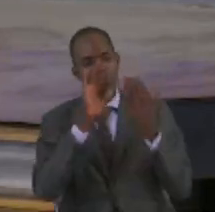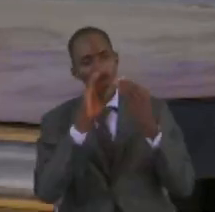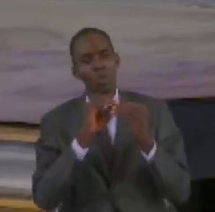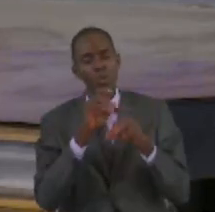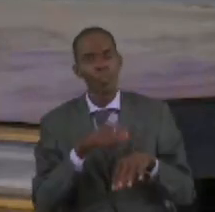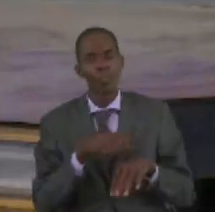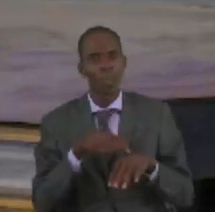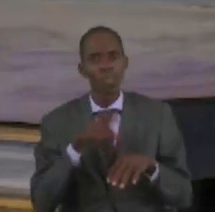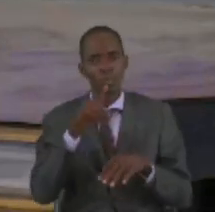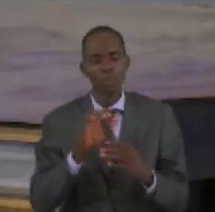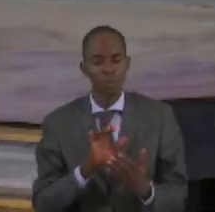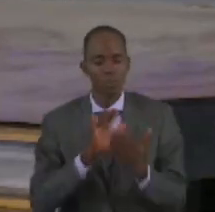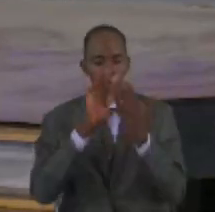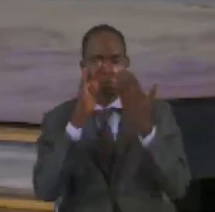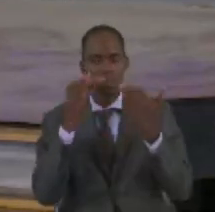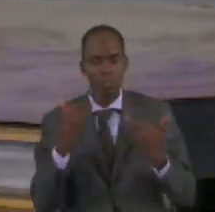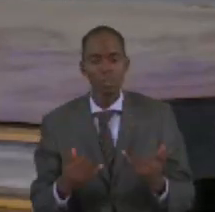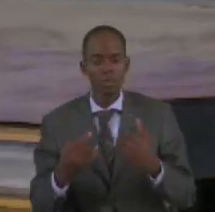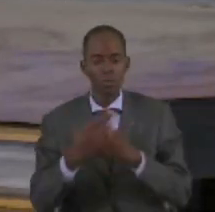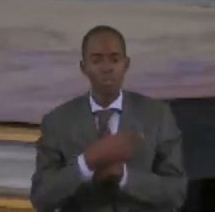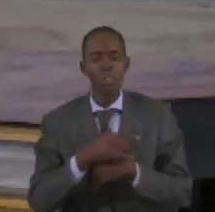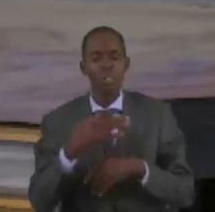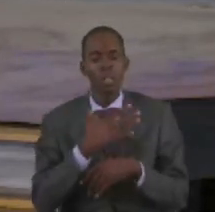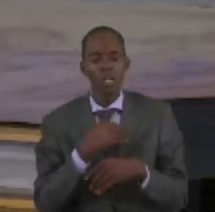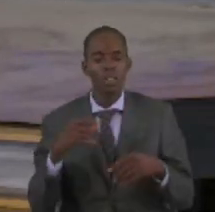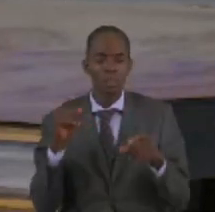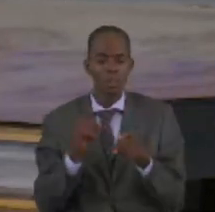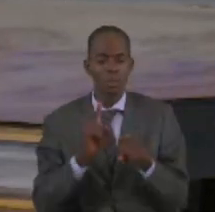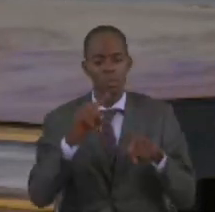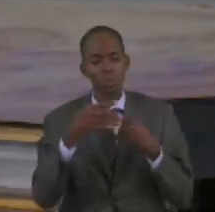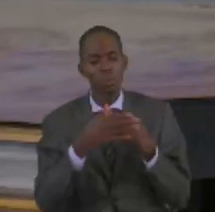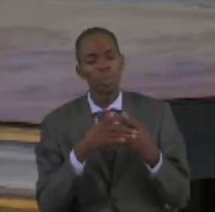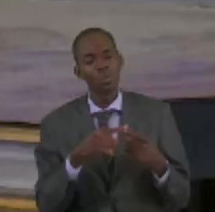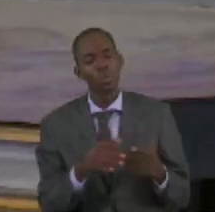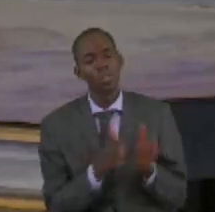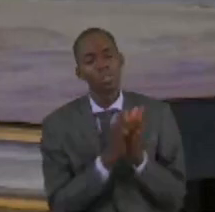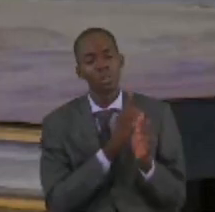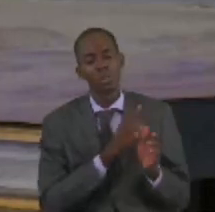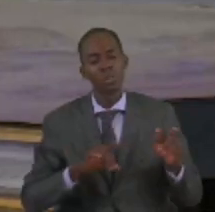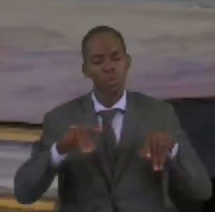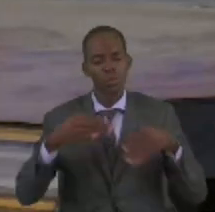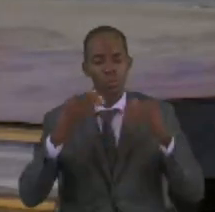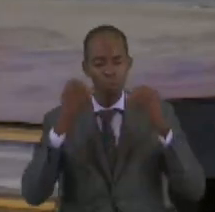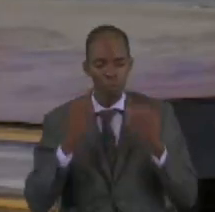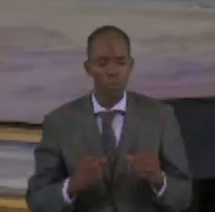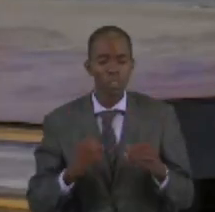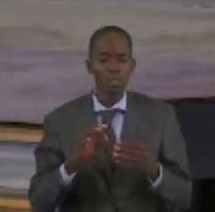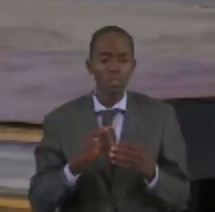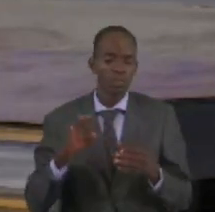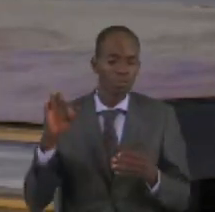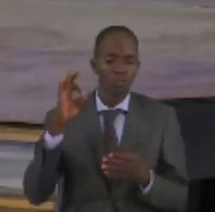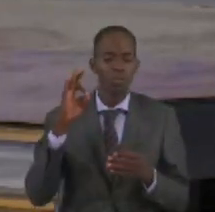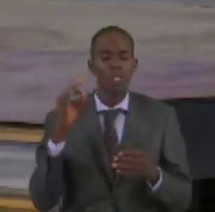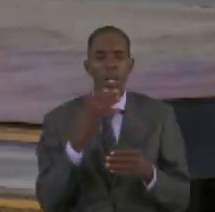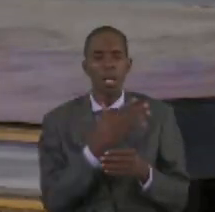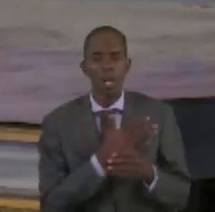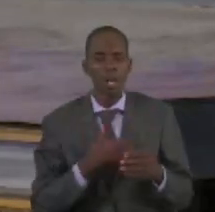vous confrontez la même chose aujourd'hui et Dieu a dû lui donner la puissance, la force, l'habileté,